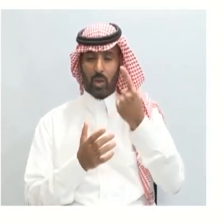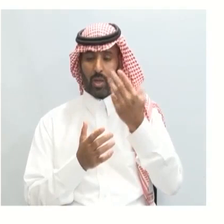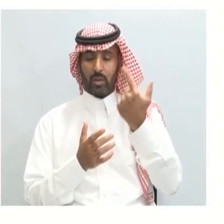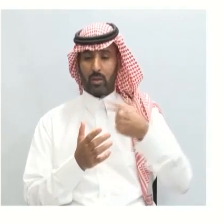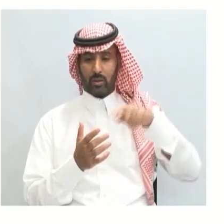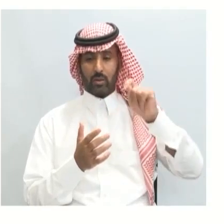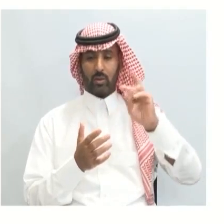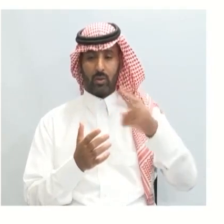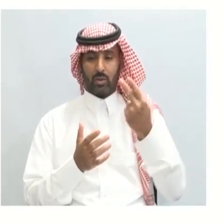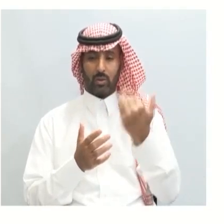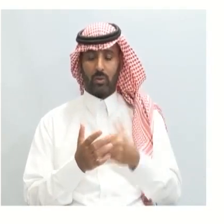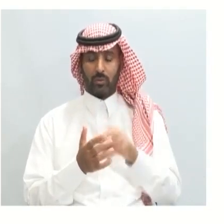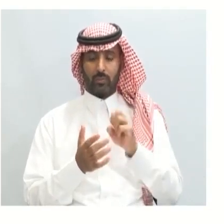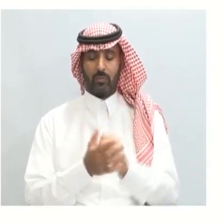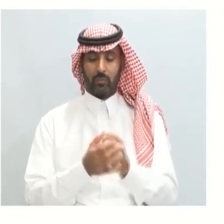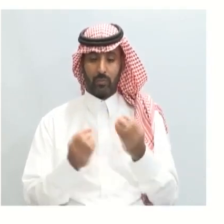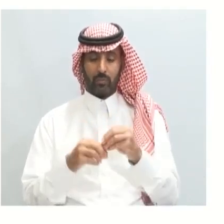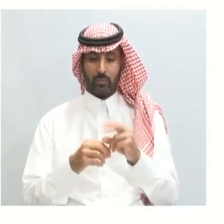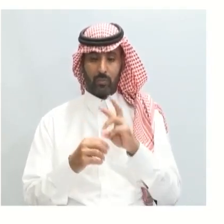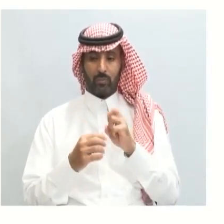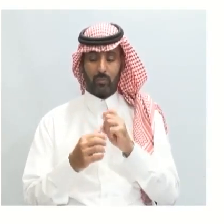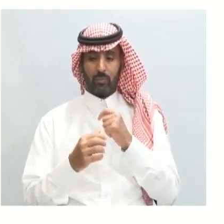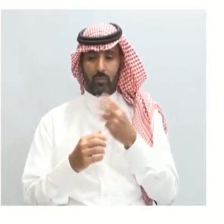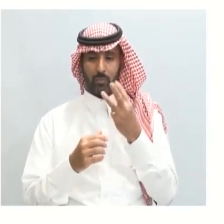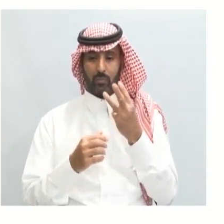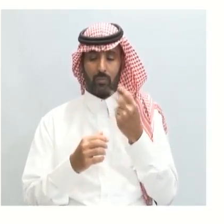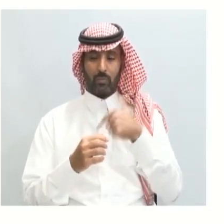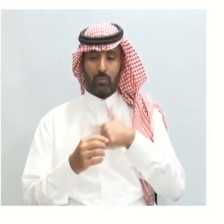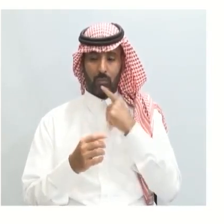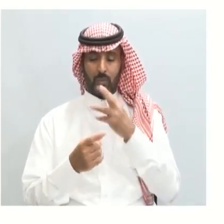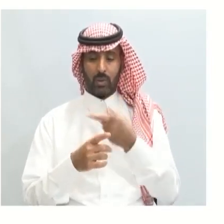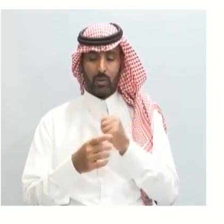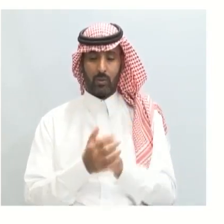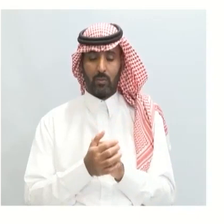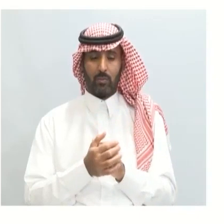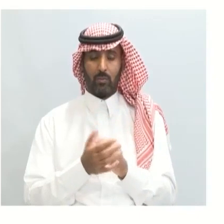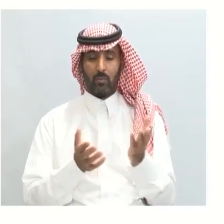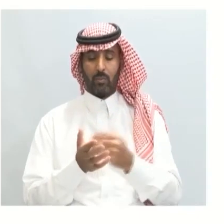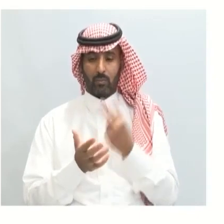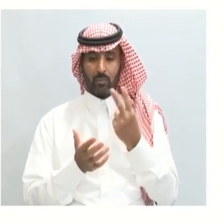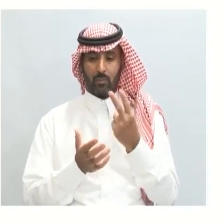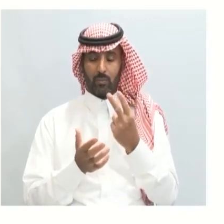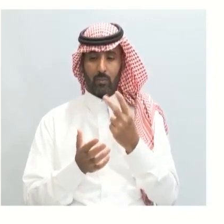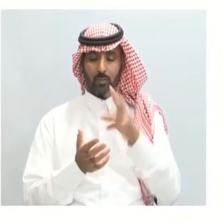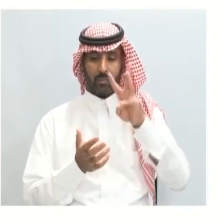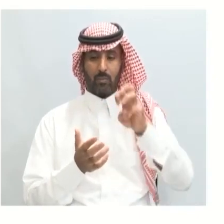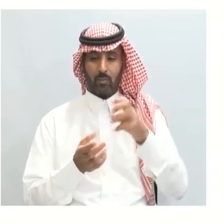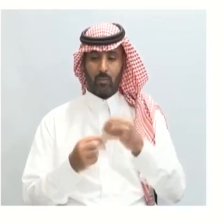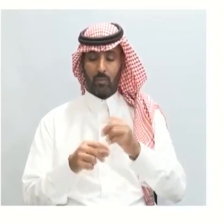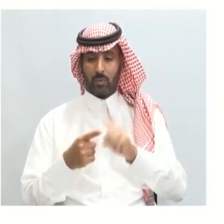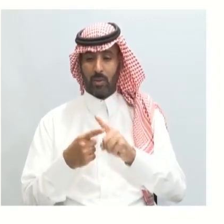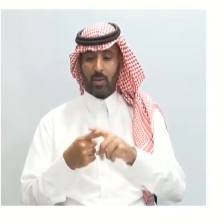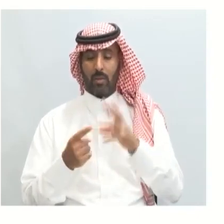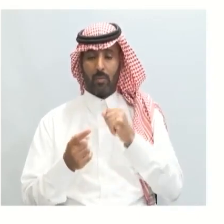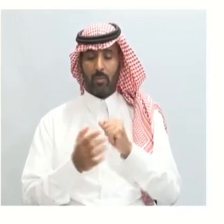2 اذا التي 1 80 اجمع عليها 273 ت تعطيني 353 كلفن الثانيه هي 30 اجمع عليها 273